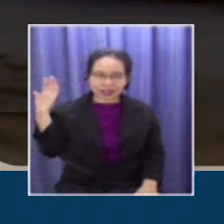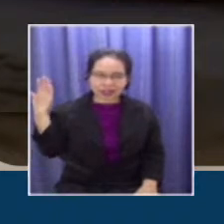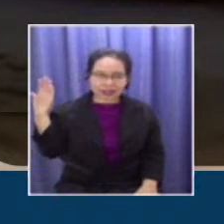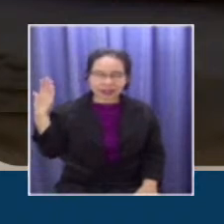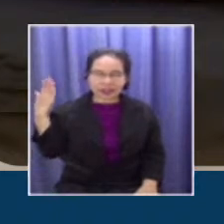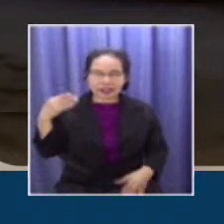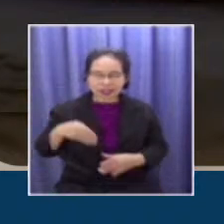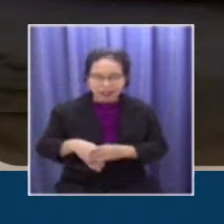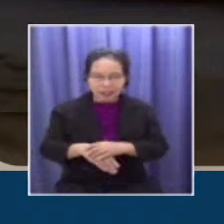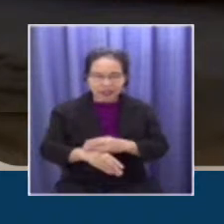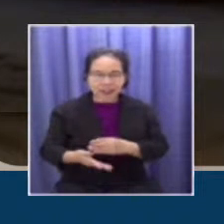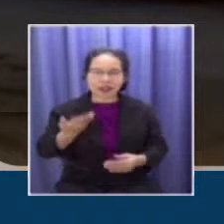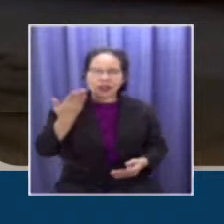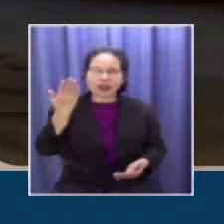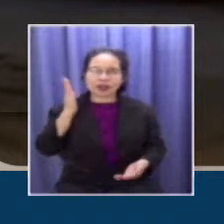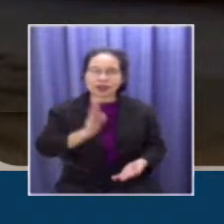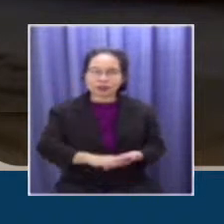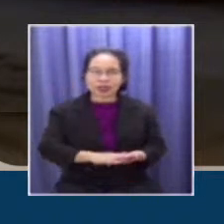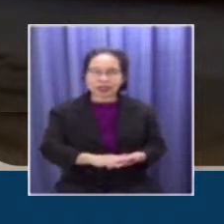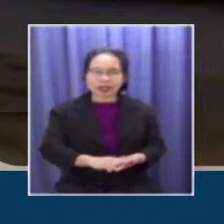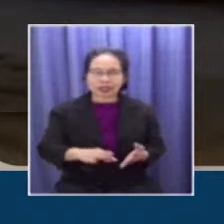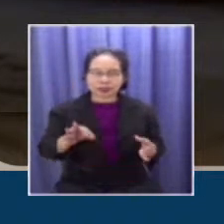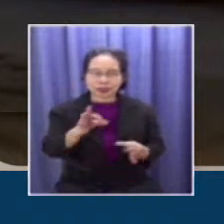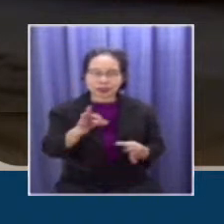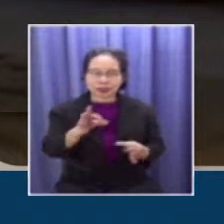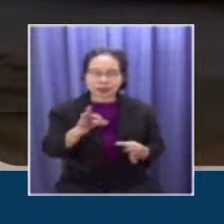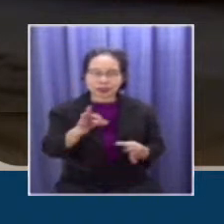tete mmere mu no